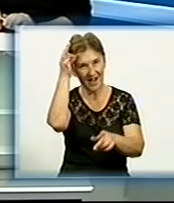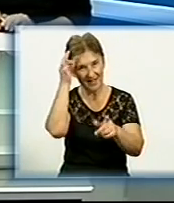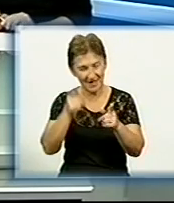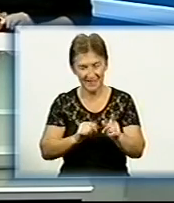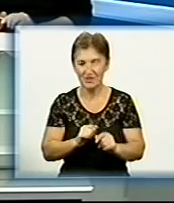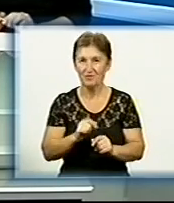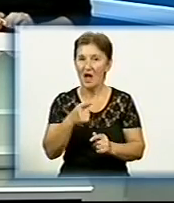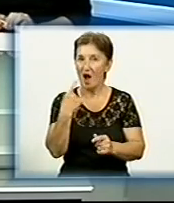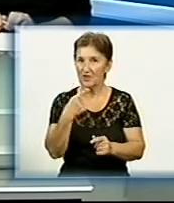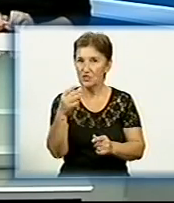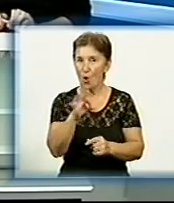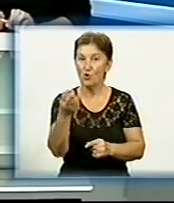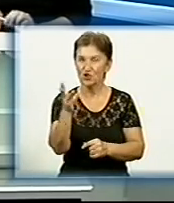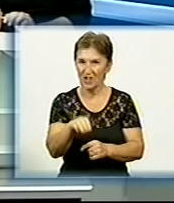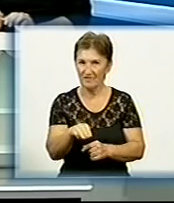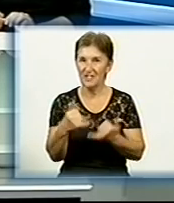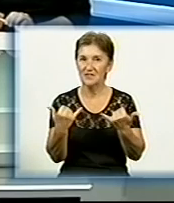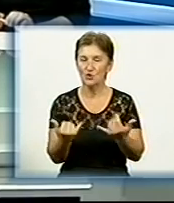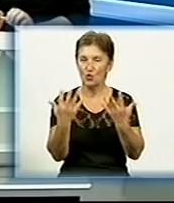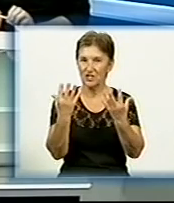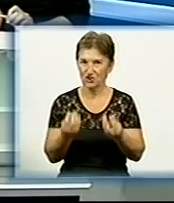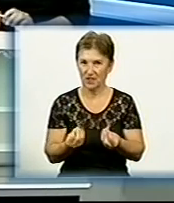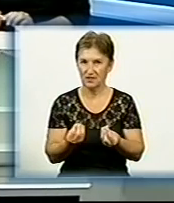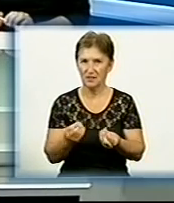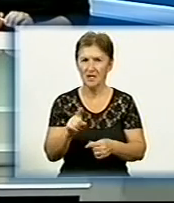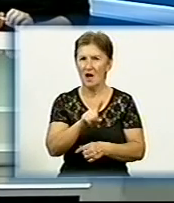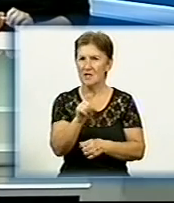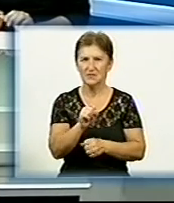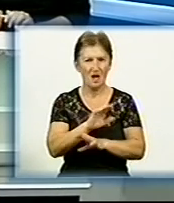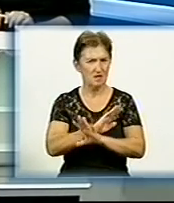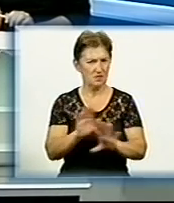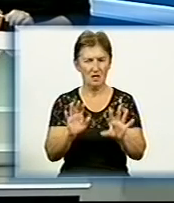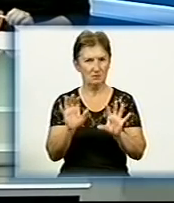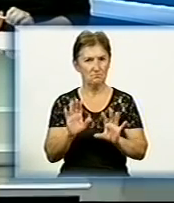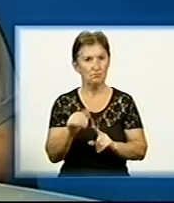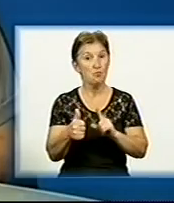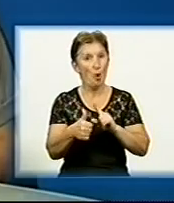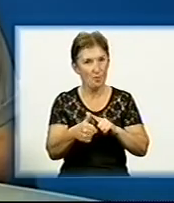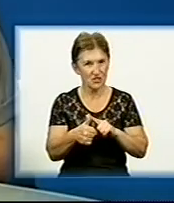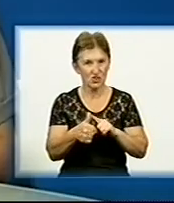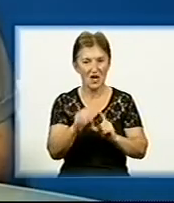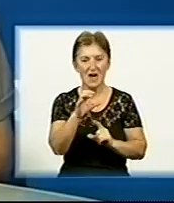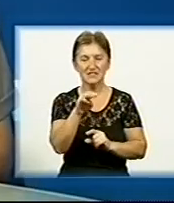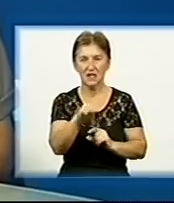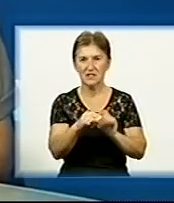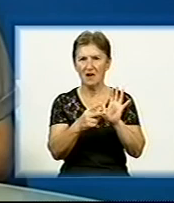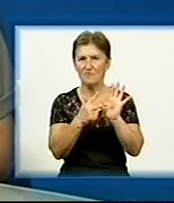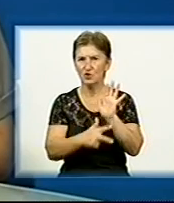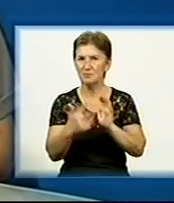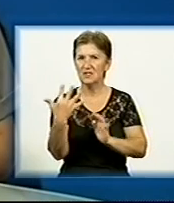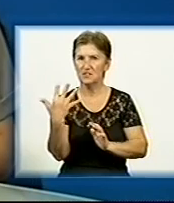про штрафи, то на сьогоднішній день за незаконну, ну, по-перше, стаття